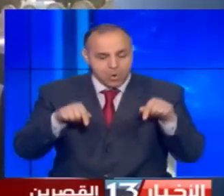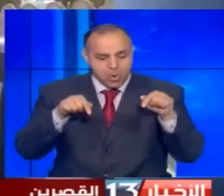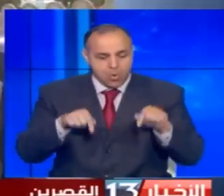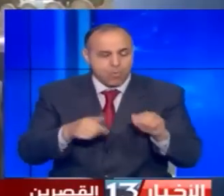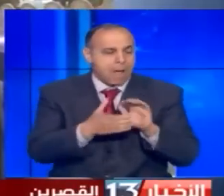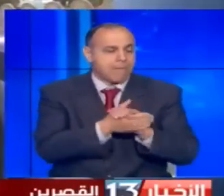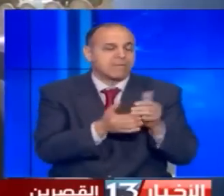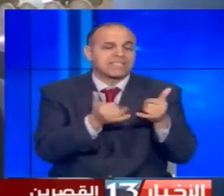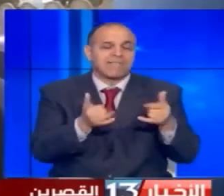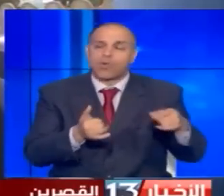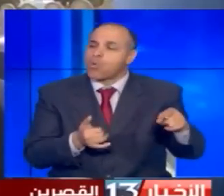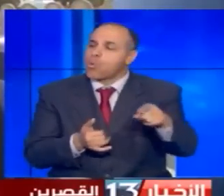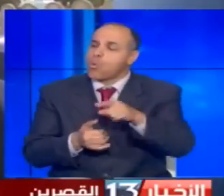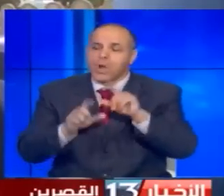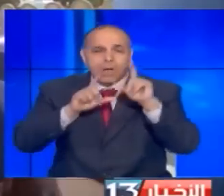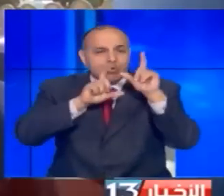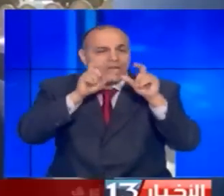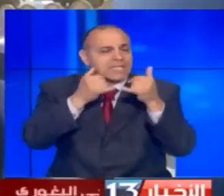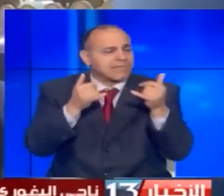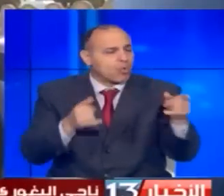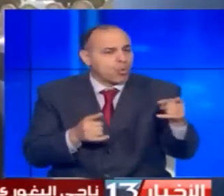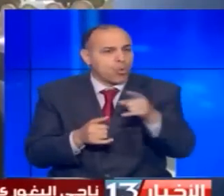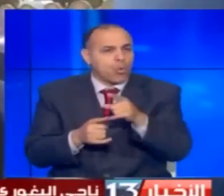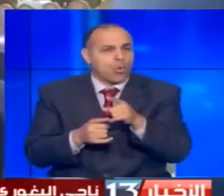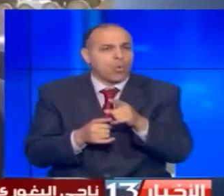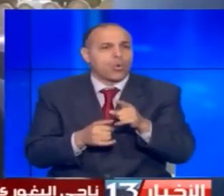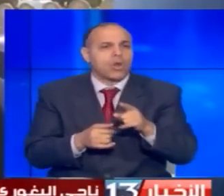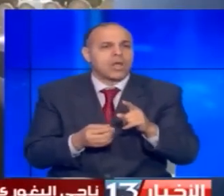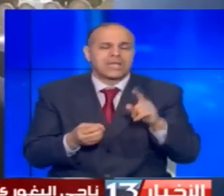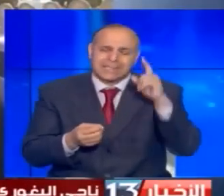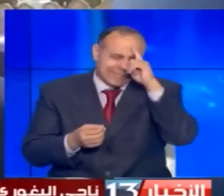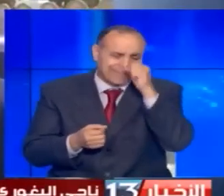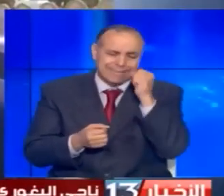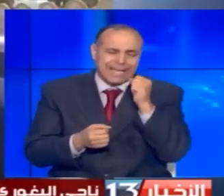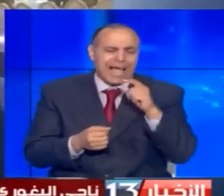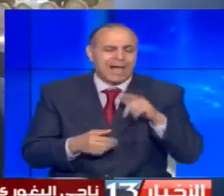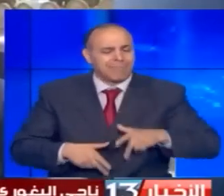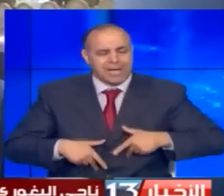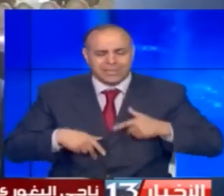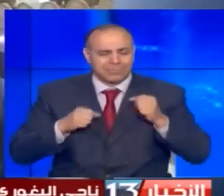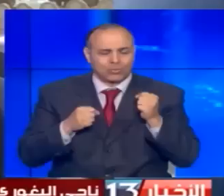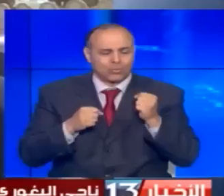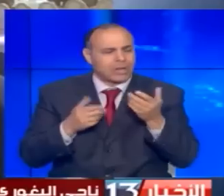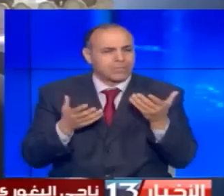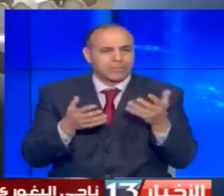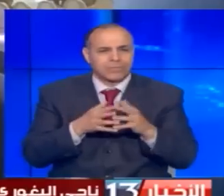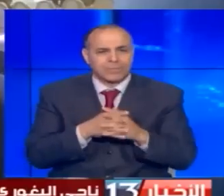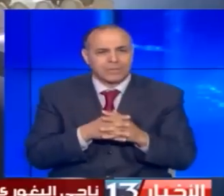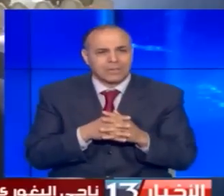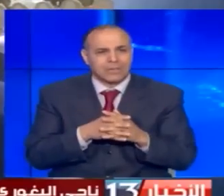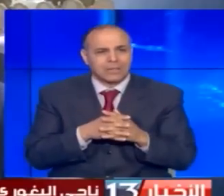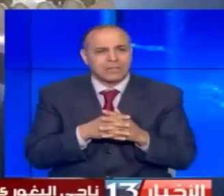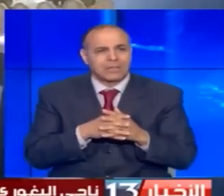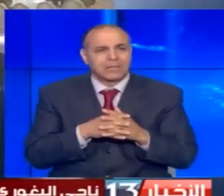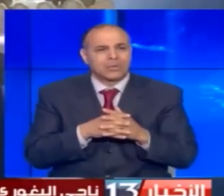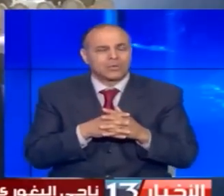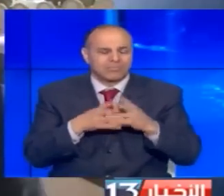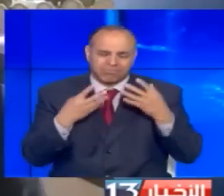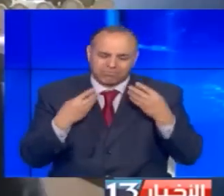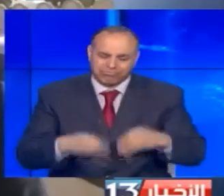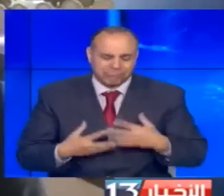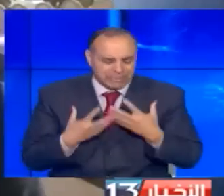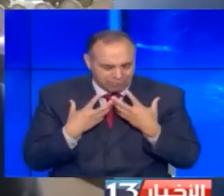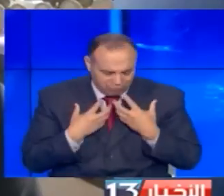زملاء صحفيين وزملاء مصورين صحفيين يشتغلون في ظروف لا إنسانية بالمرة، ظروف يعني تدعو إلى الإحباط